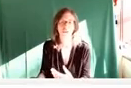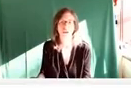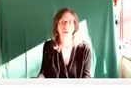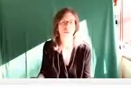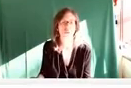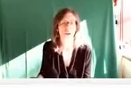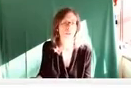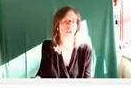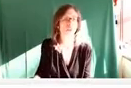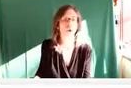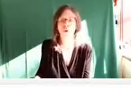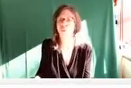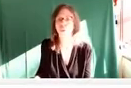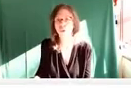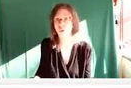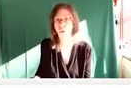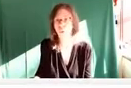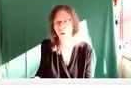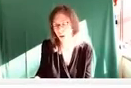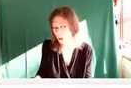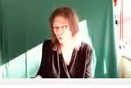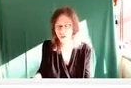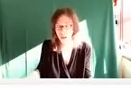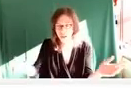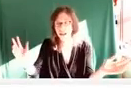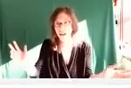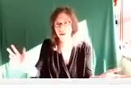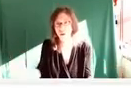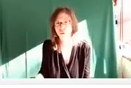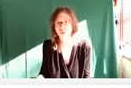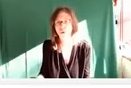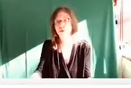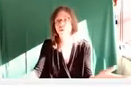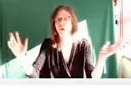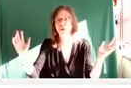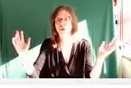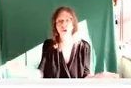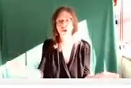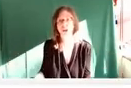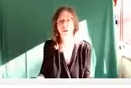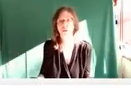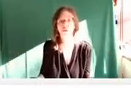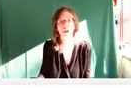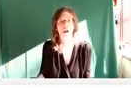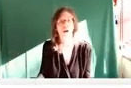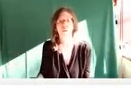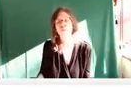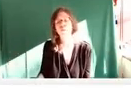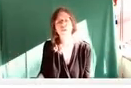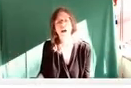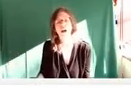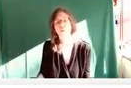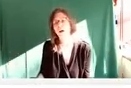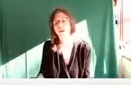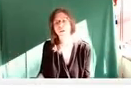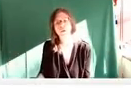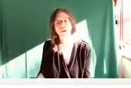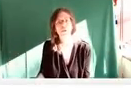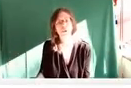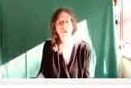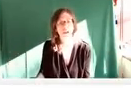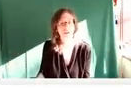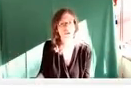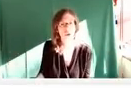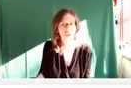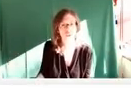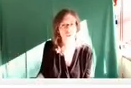France, vous allez trouver, je pense qu'il n'y a pas un mois où il n'y a pas un scandale quelconque sur un résultat de recherche quelconque, beaucoup dans Wired, le New